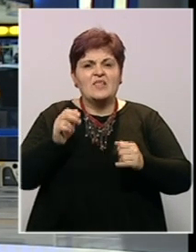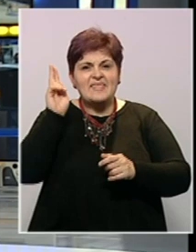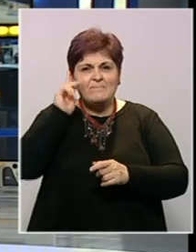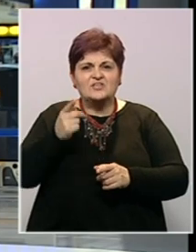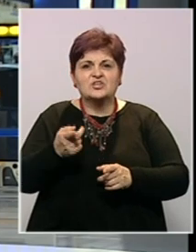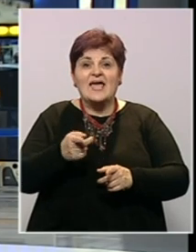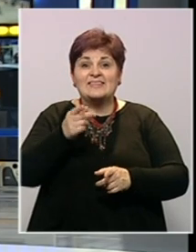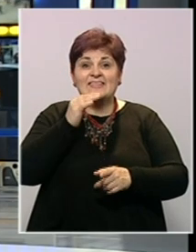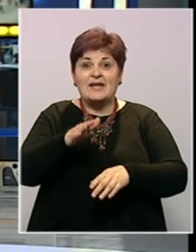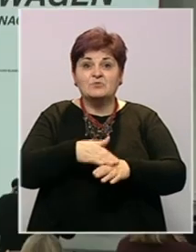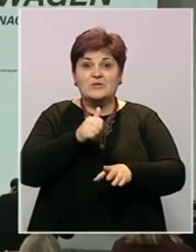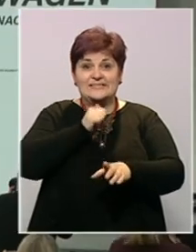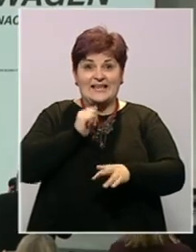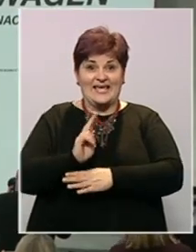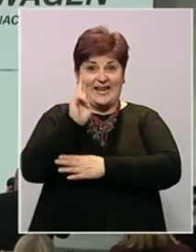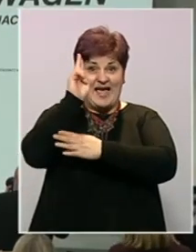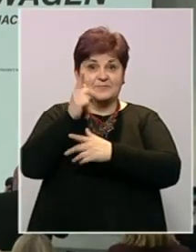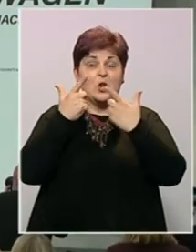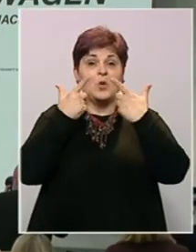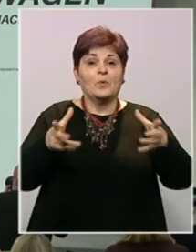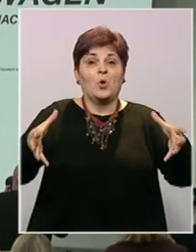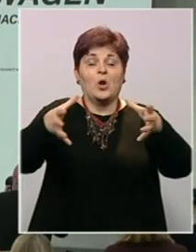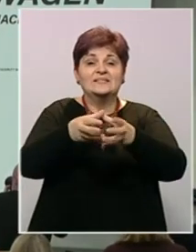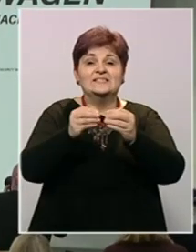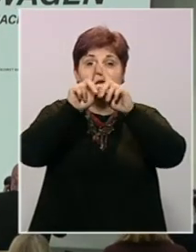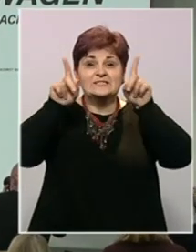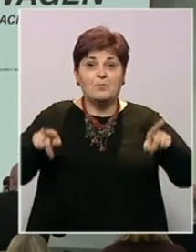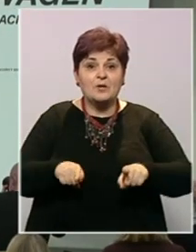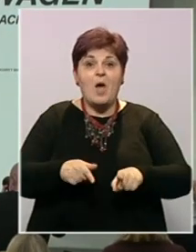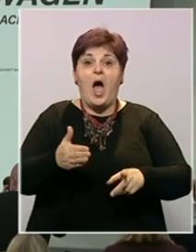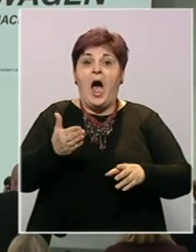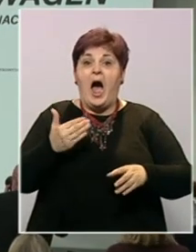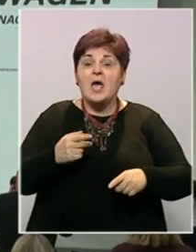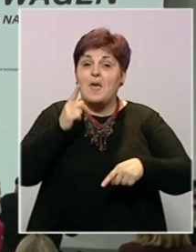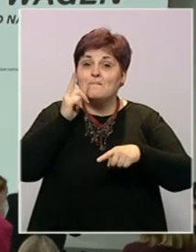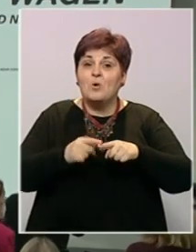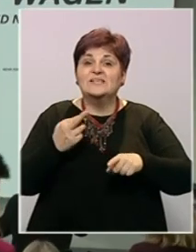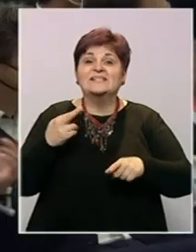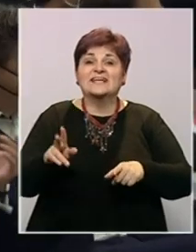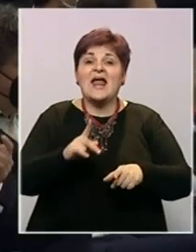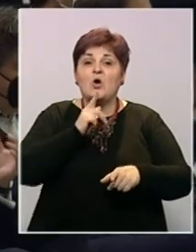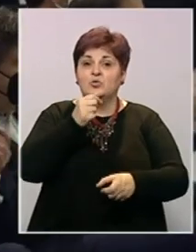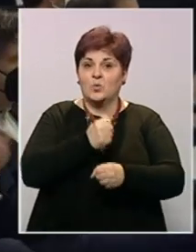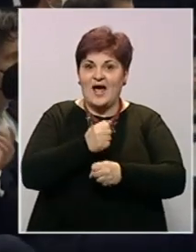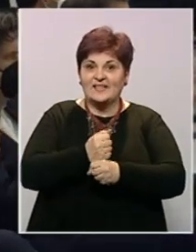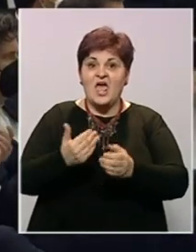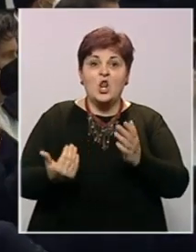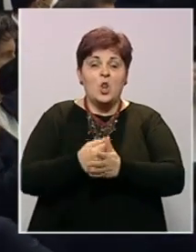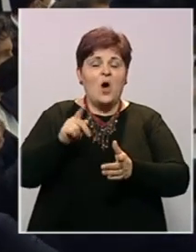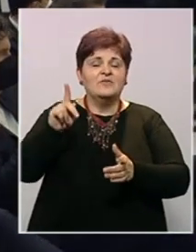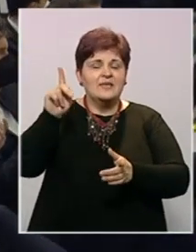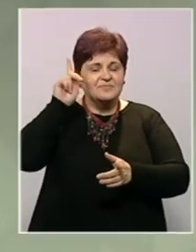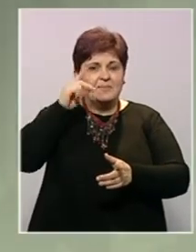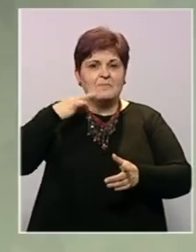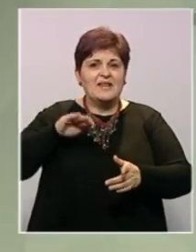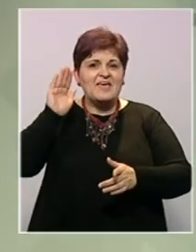dolazi dan nakon što su Zeleni glasovali za odobrenje koalicijskog sporazuma, a ujedno su i posljednja stranka koja je to učinila. Novi njemački